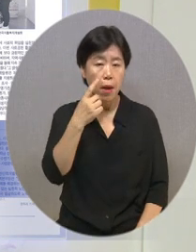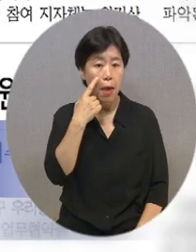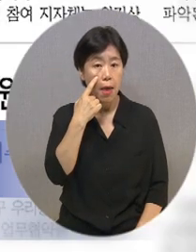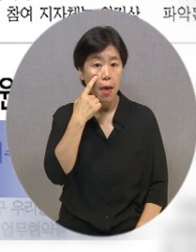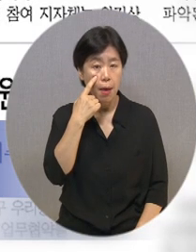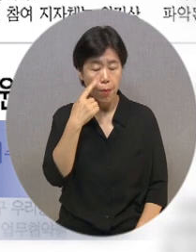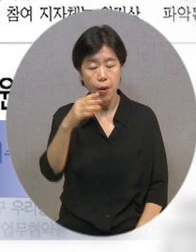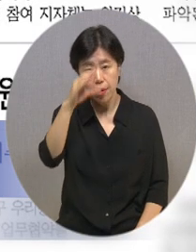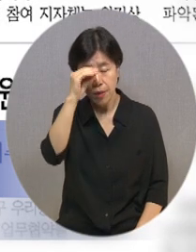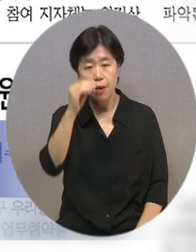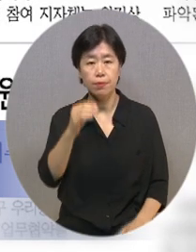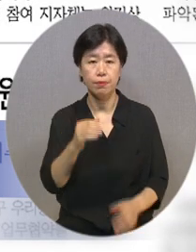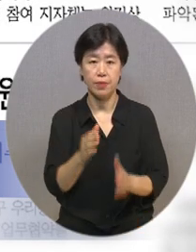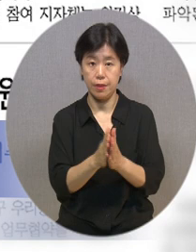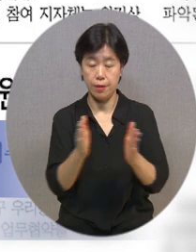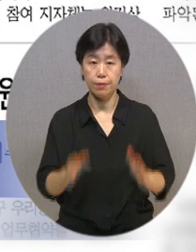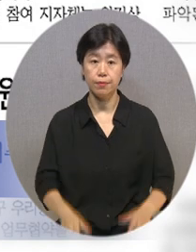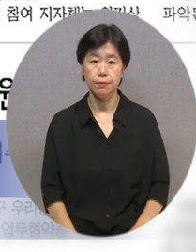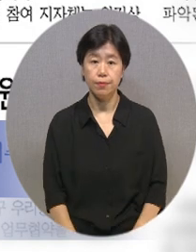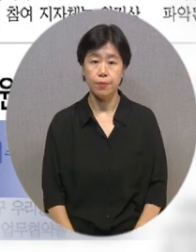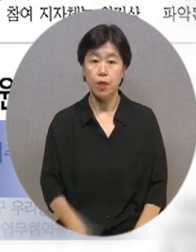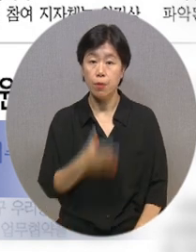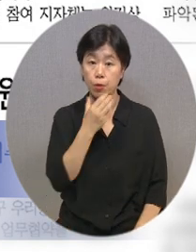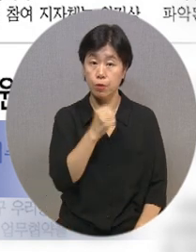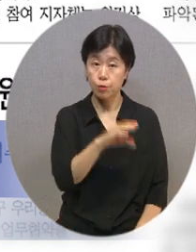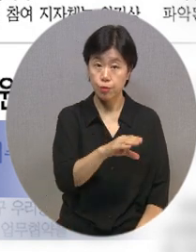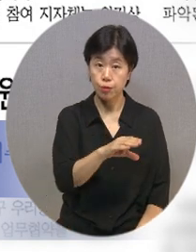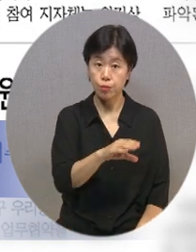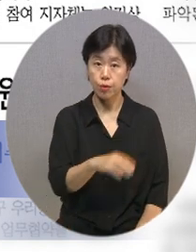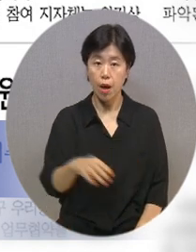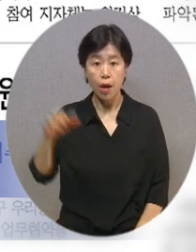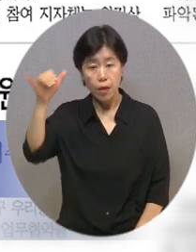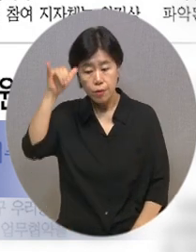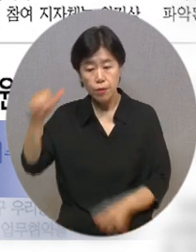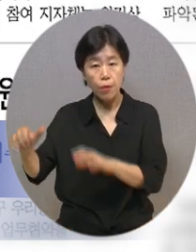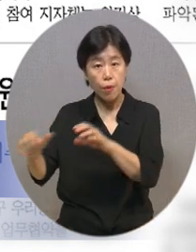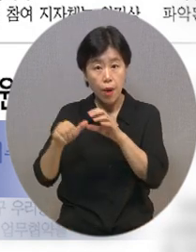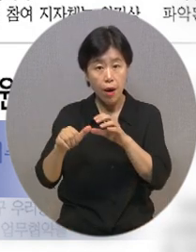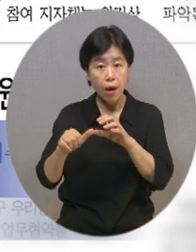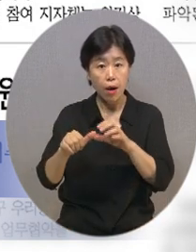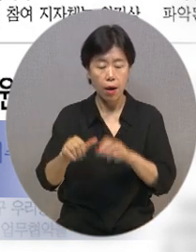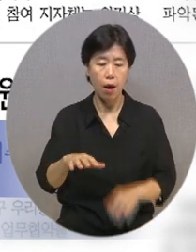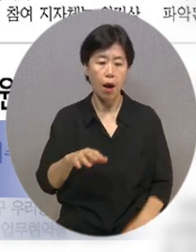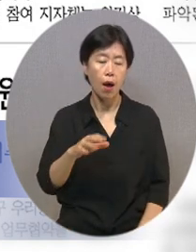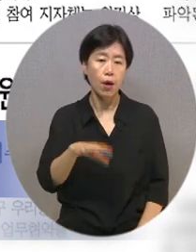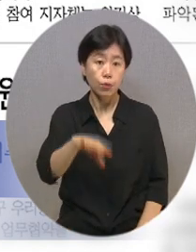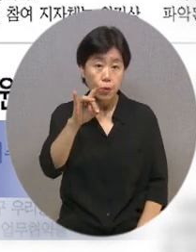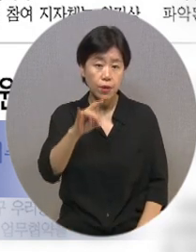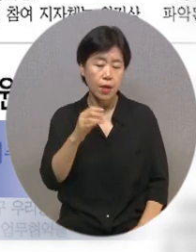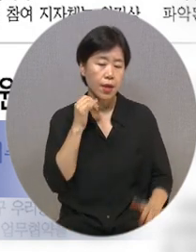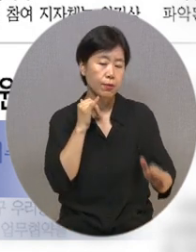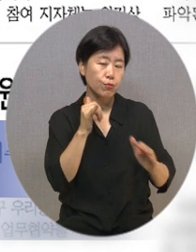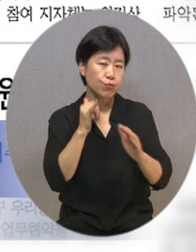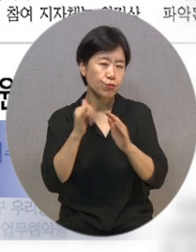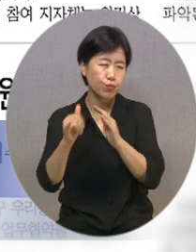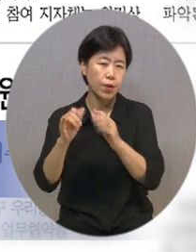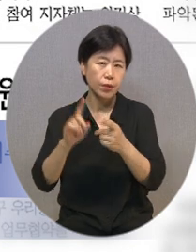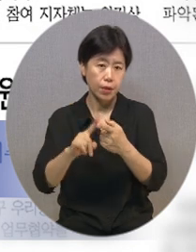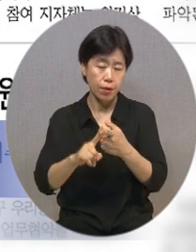추진합니다 복지은 인공 지능 활용 초기 상담 정보 시스템을 지난해 7월부터 지난 5월까지